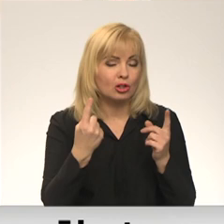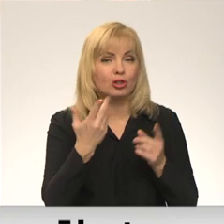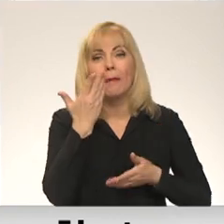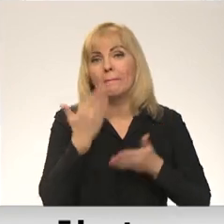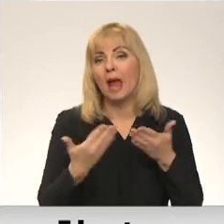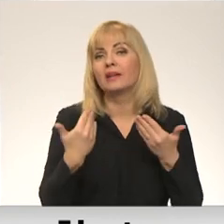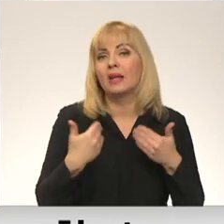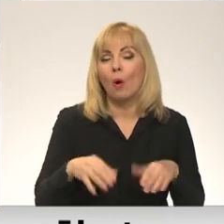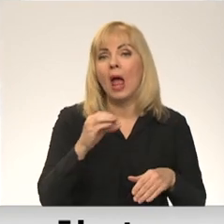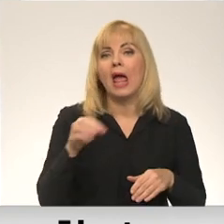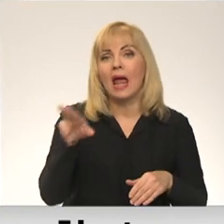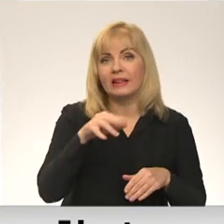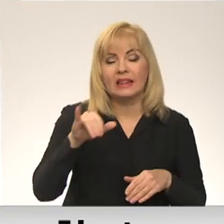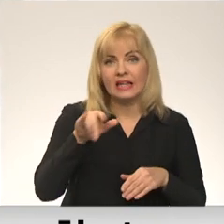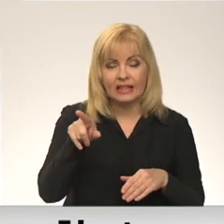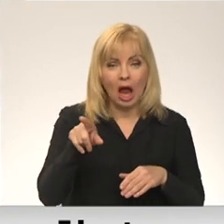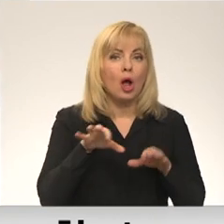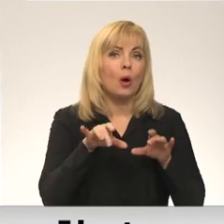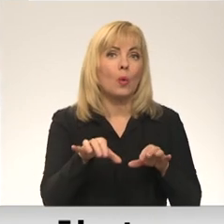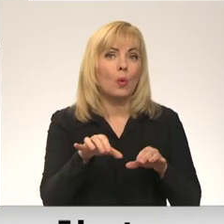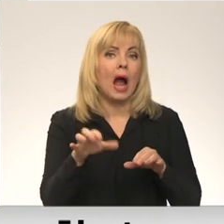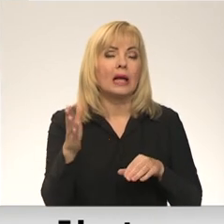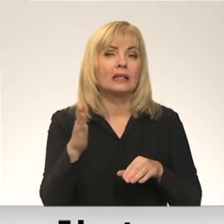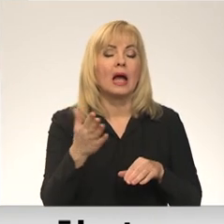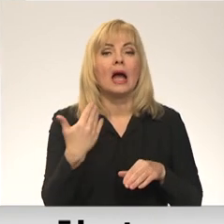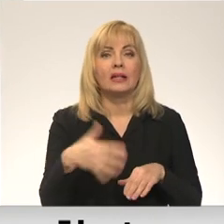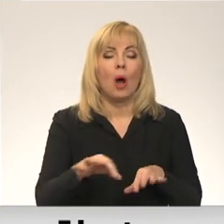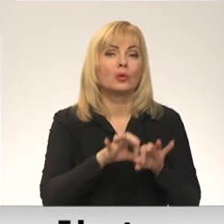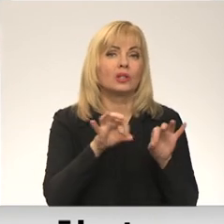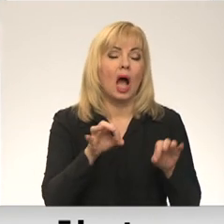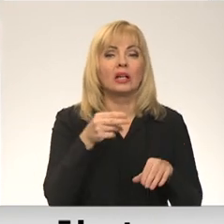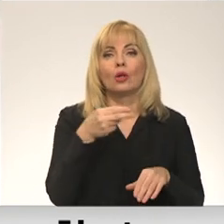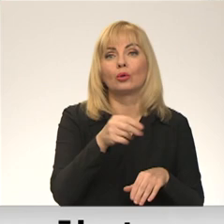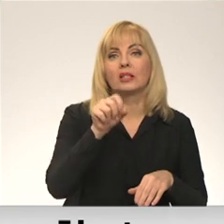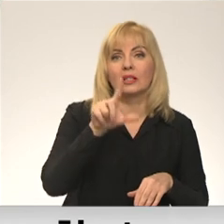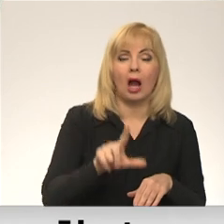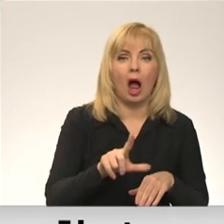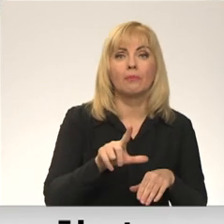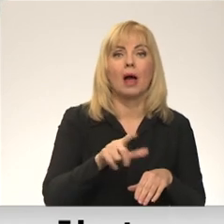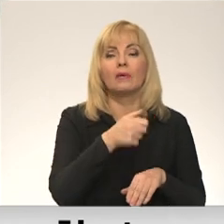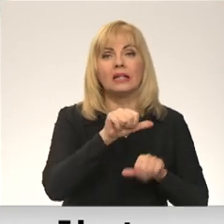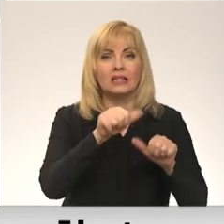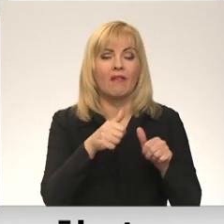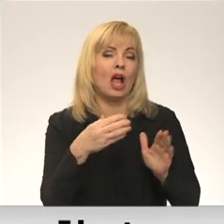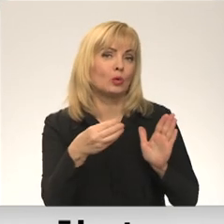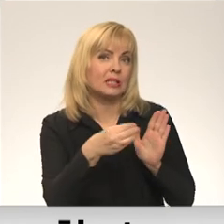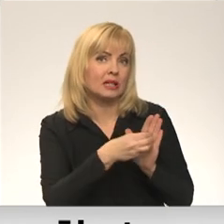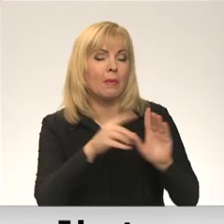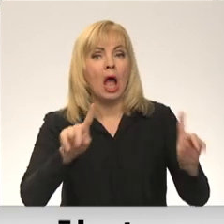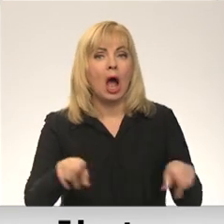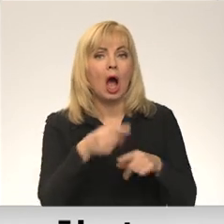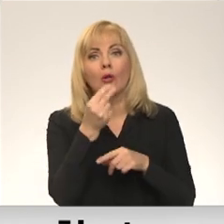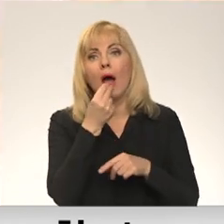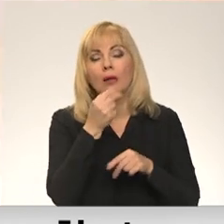jau ir. Edīte Ligere, kuras dzīvē kukaiņi ienākuši no 2017. Gada, izveidojusi savu zīmolu, lai attīstītu